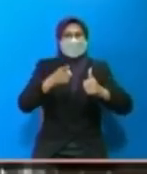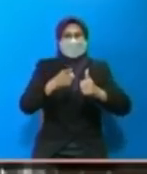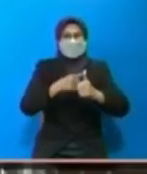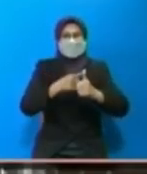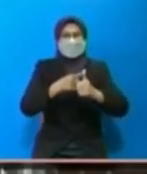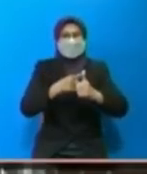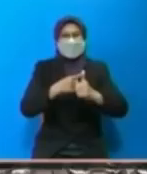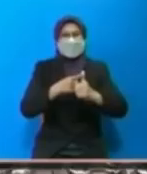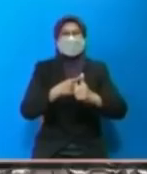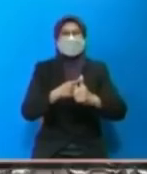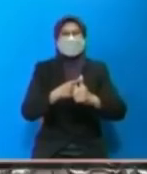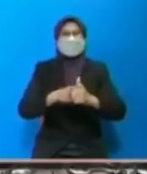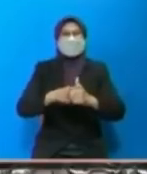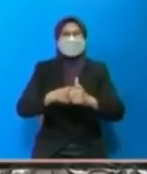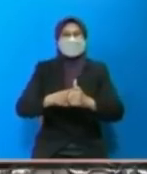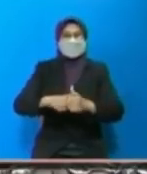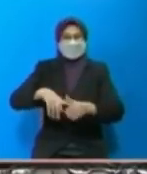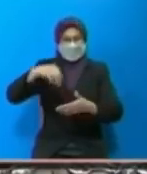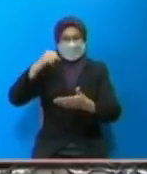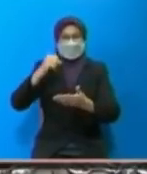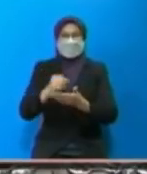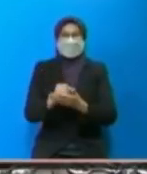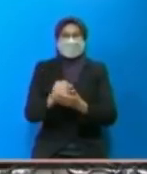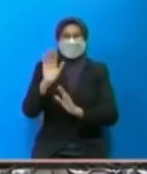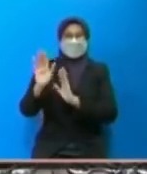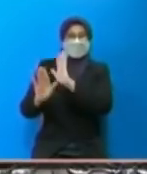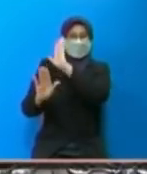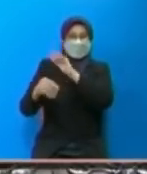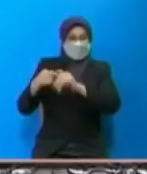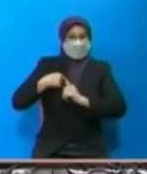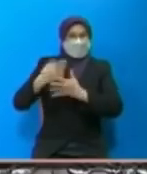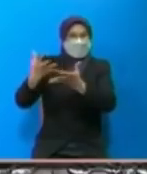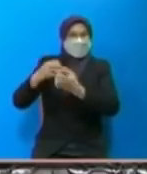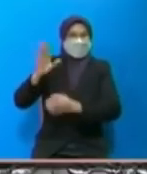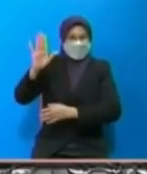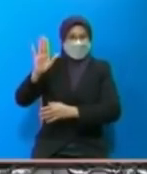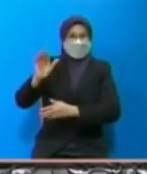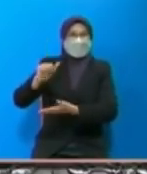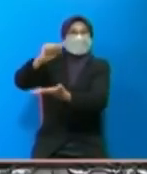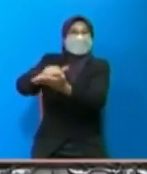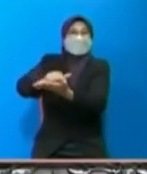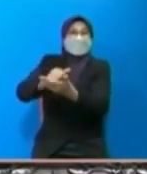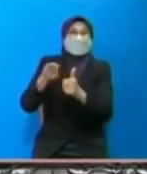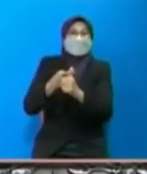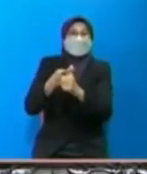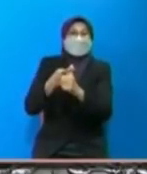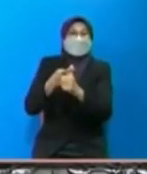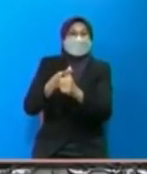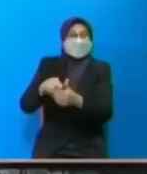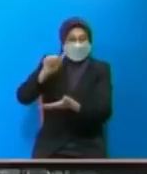dulu Bang kenapa cup-cup aku nak yang Hujan klinik kau satu cup dulu